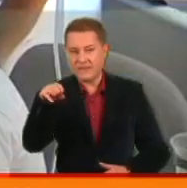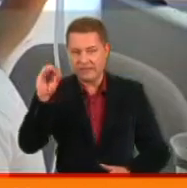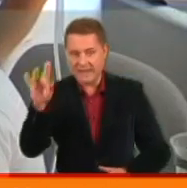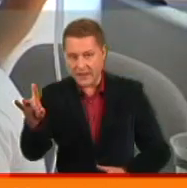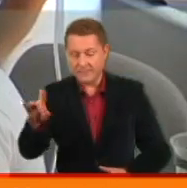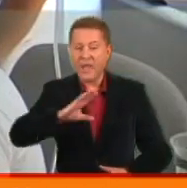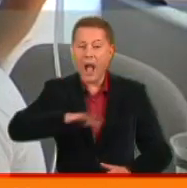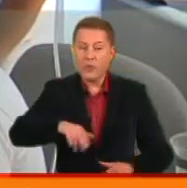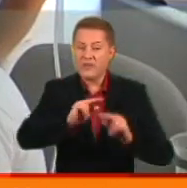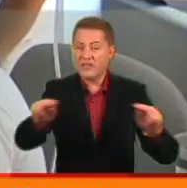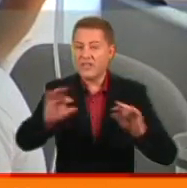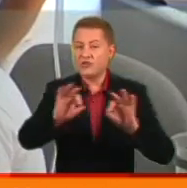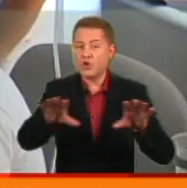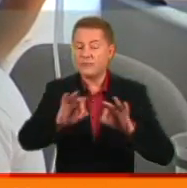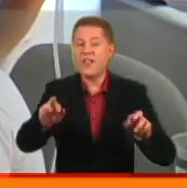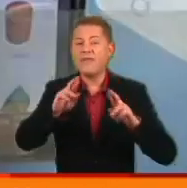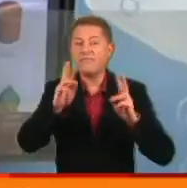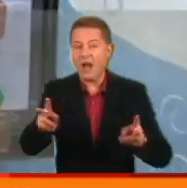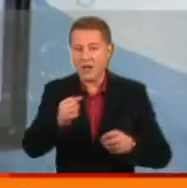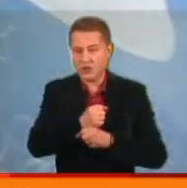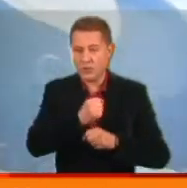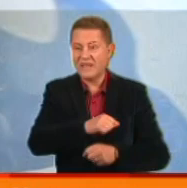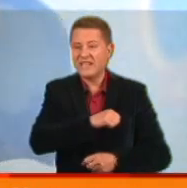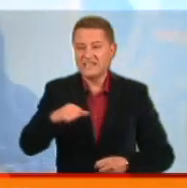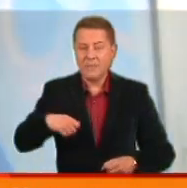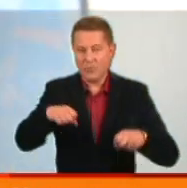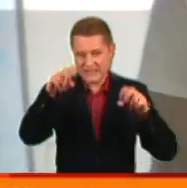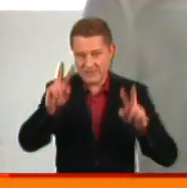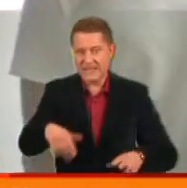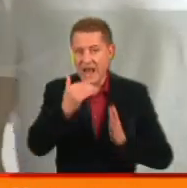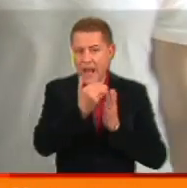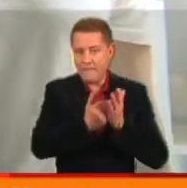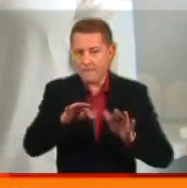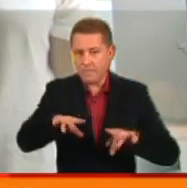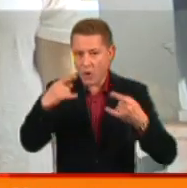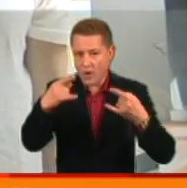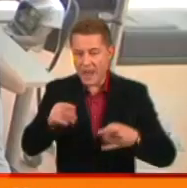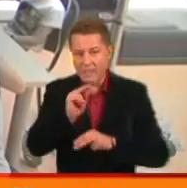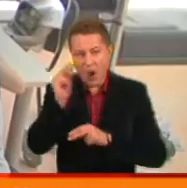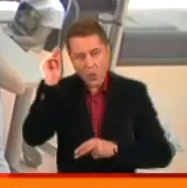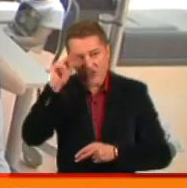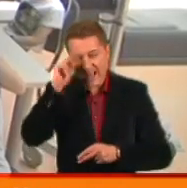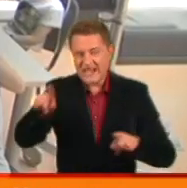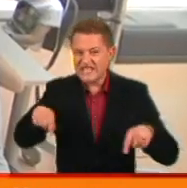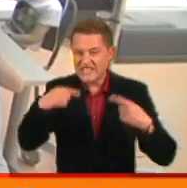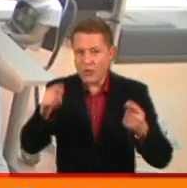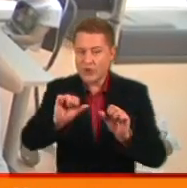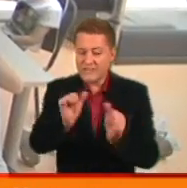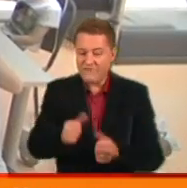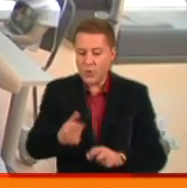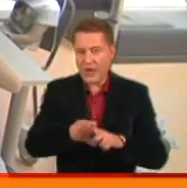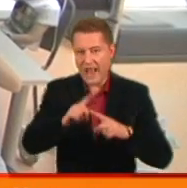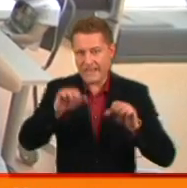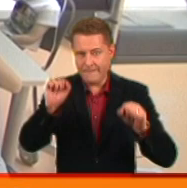А потім викладач розповідає, як таке зробити самому. В спеціальній програмі Олександрові учні вчаться створювати опуклі фігури, які потім